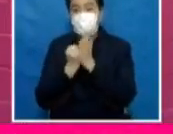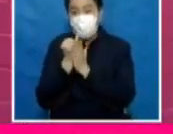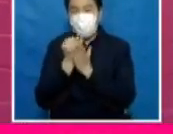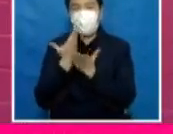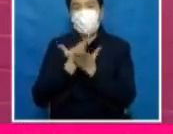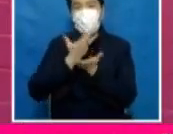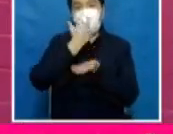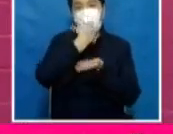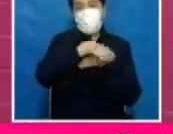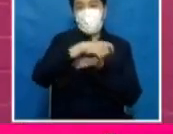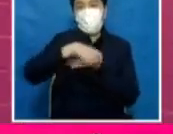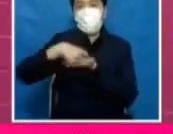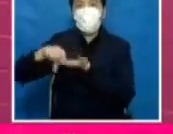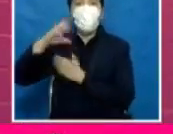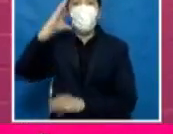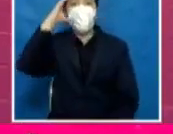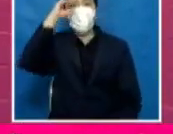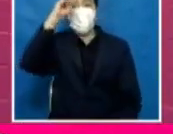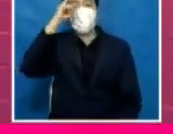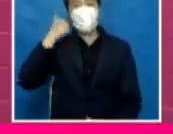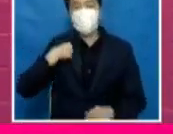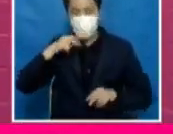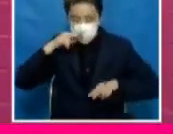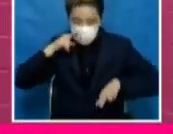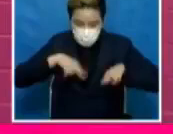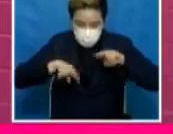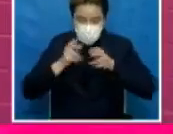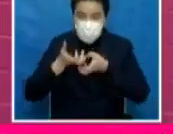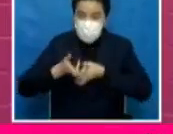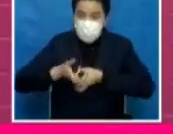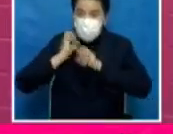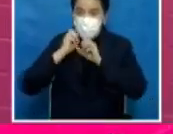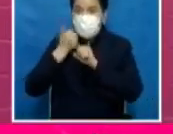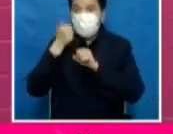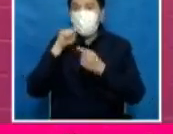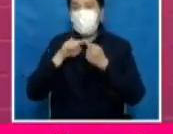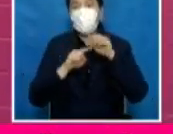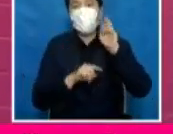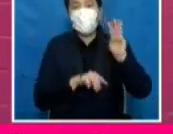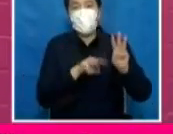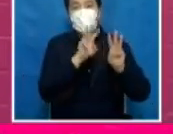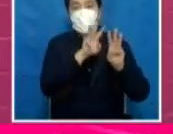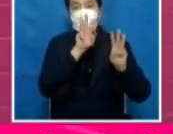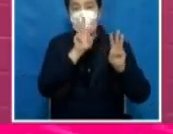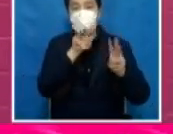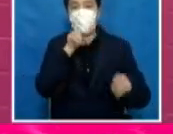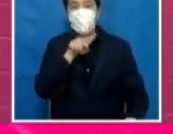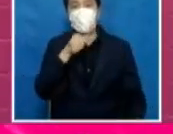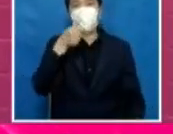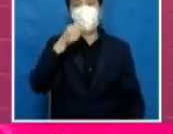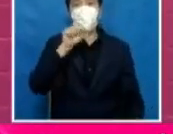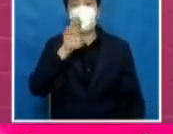ตั้งแต่วันพรุ่งนี้เป็นต้นไปโดยสามารถตรวจสอบผลการออกรางวัลได้ทางเว็บไซต์ของธนาคาร